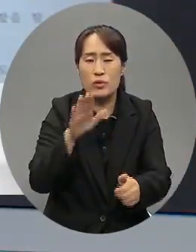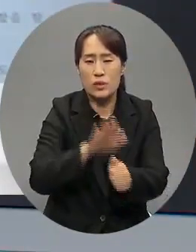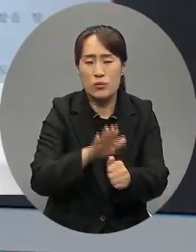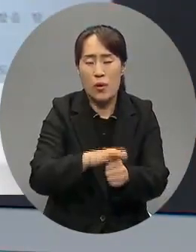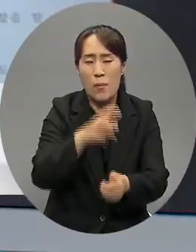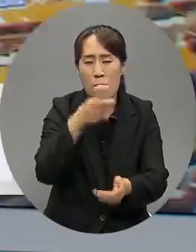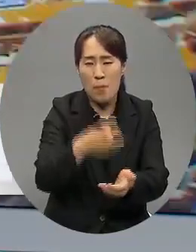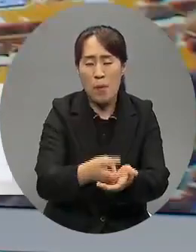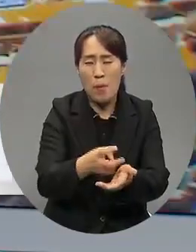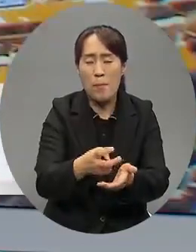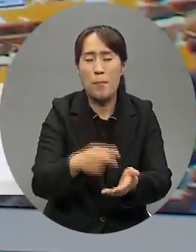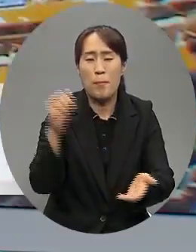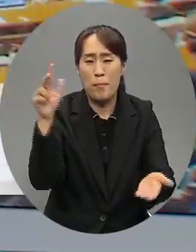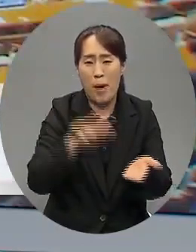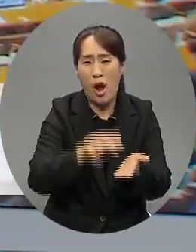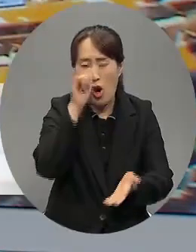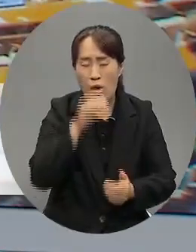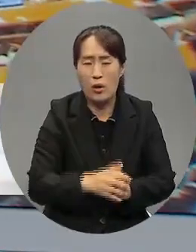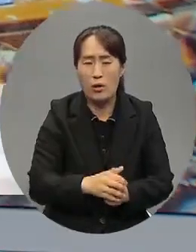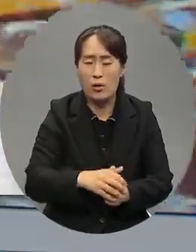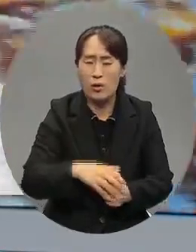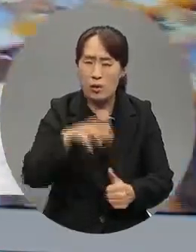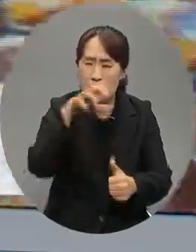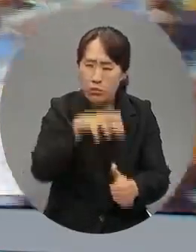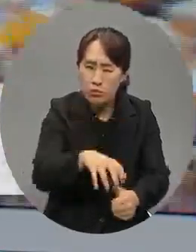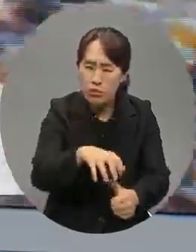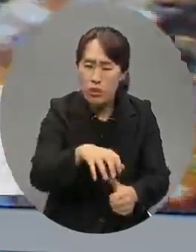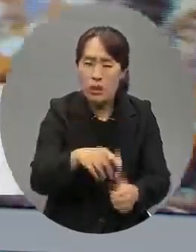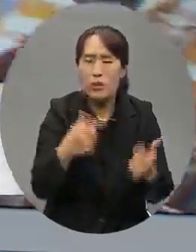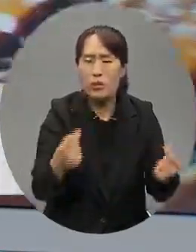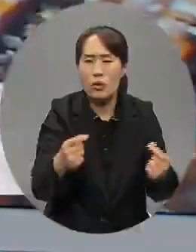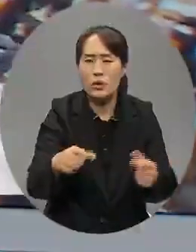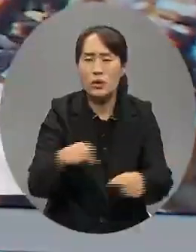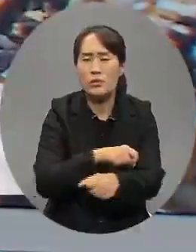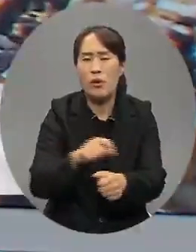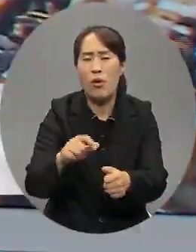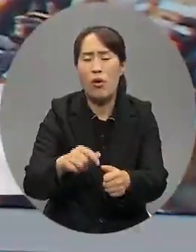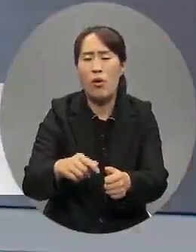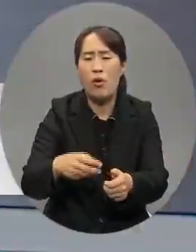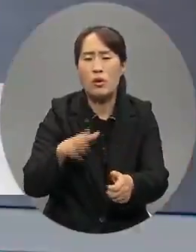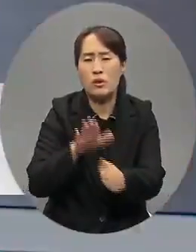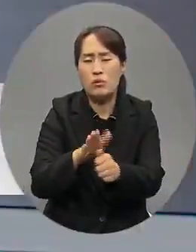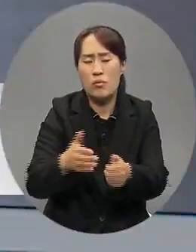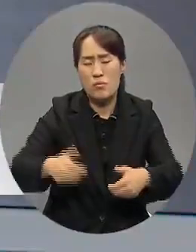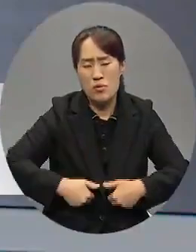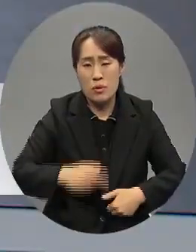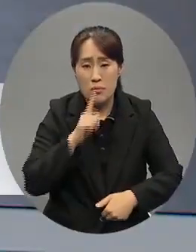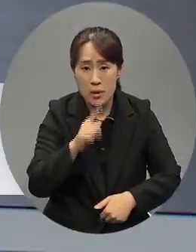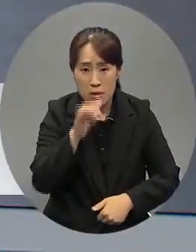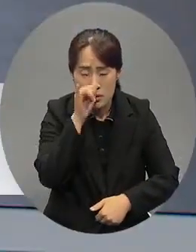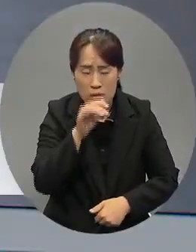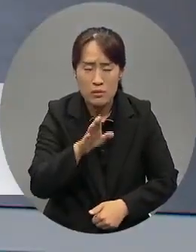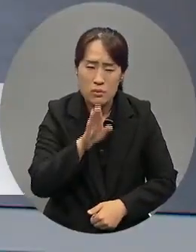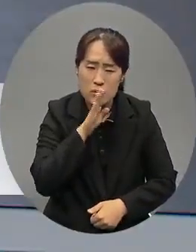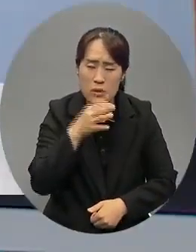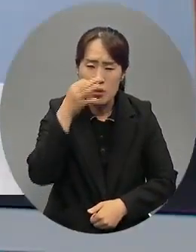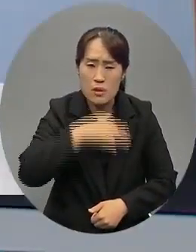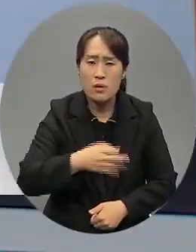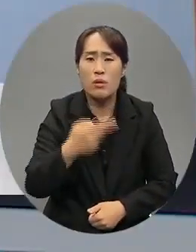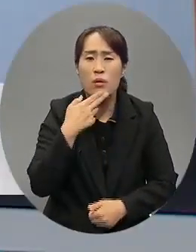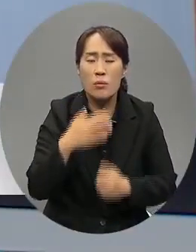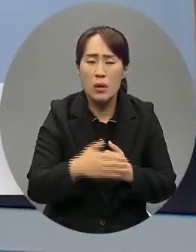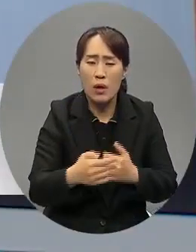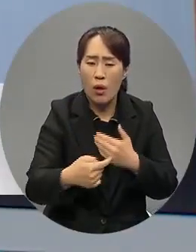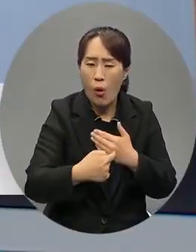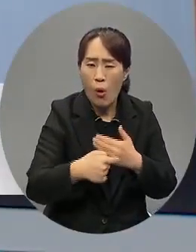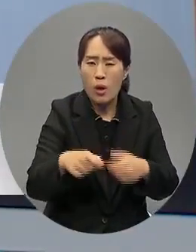내륙 지원 특별법. 규제만큼 특례도 달라는 취지의 법안인데 실질적인 핵심적인 혜택 조항이 거의 빠져